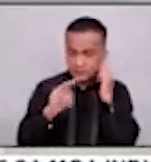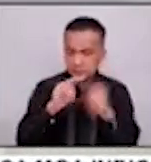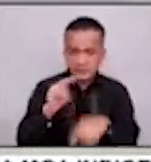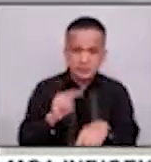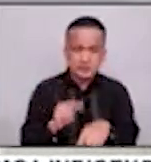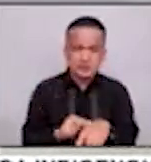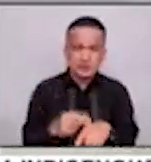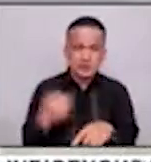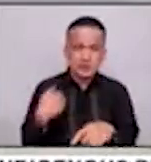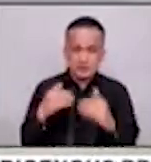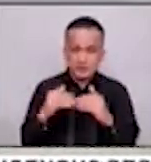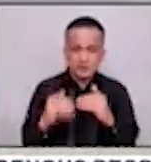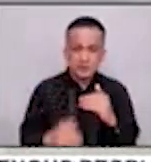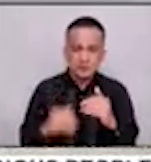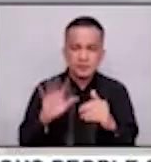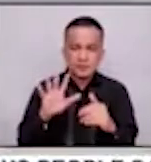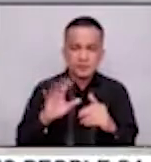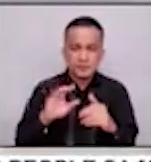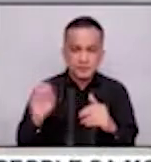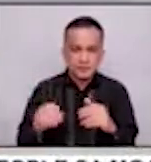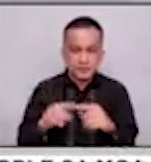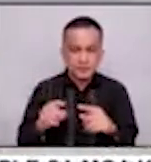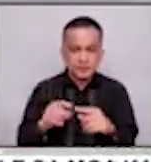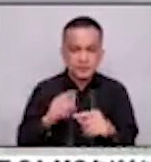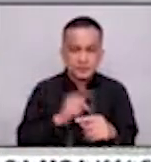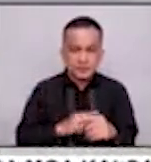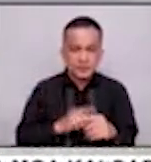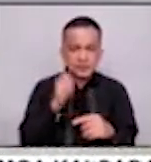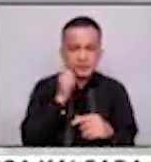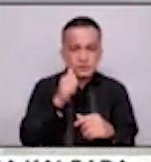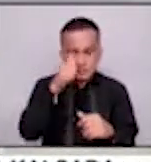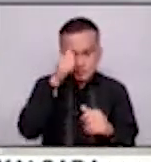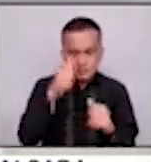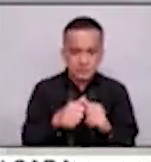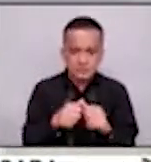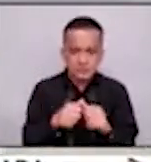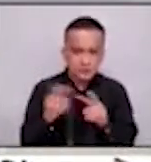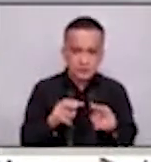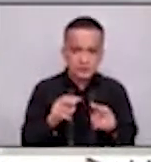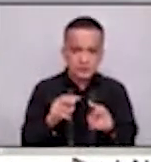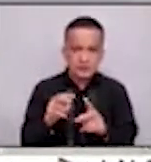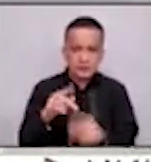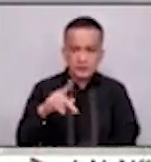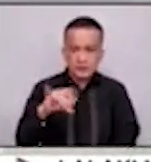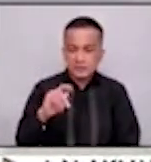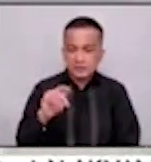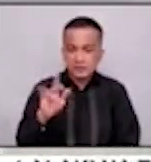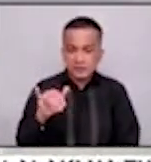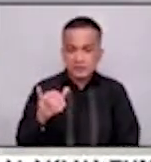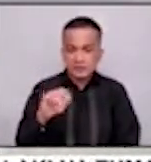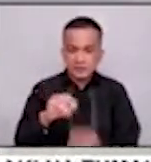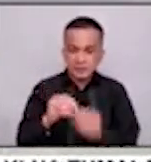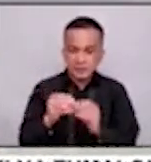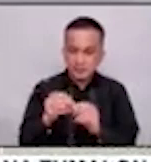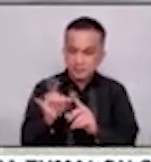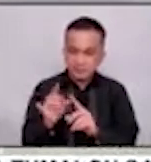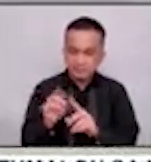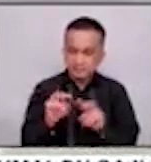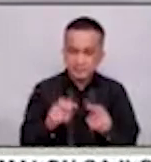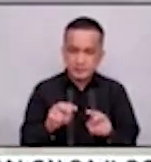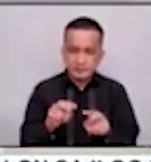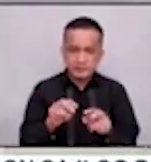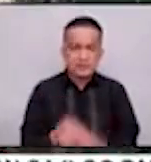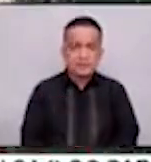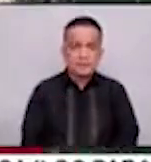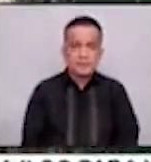below 5%. But please always remember, we don't just use the positivity rate as a measure. Sa December 5,